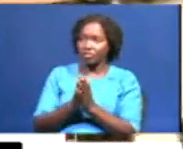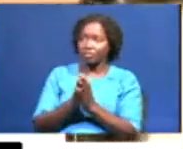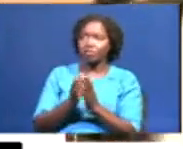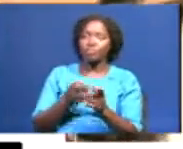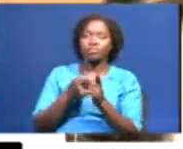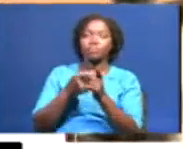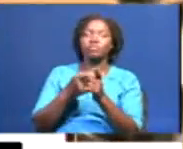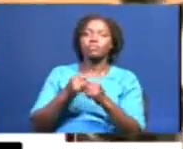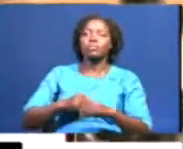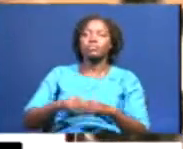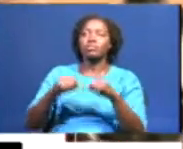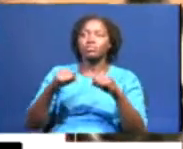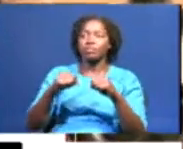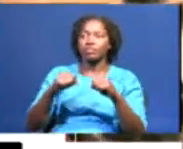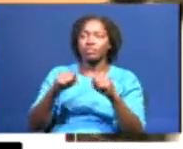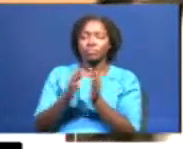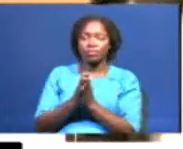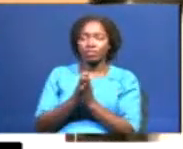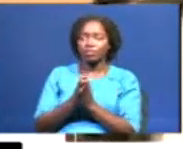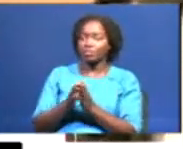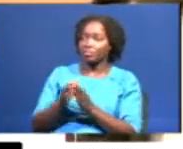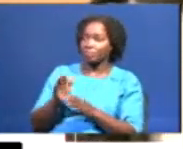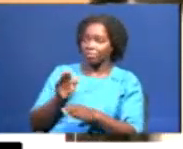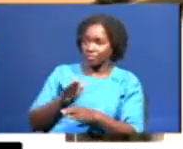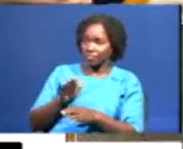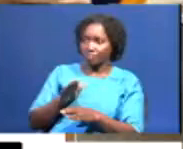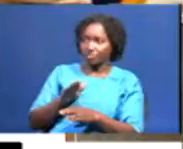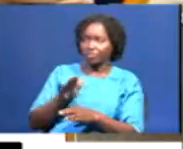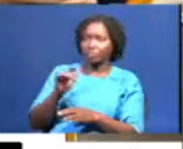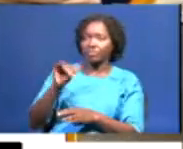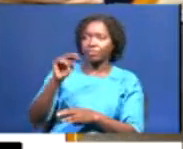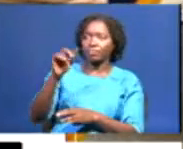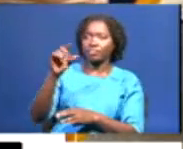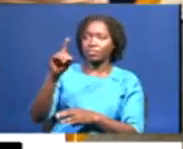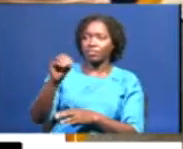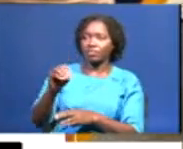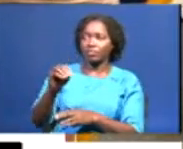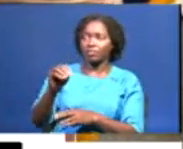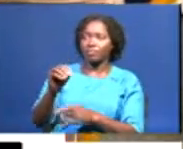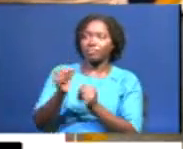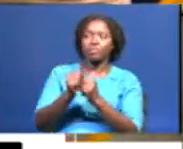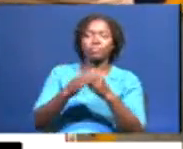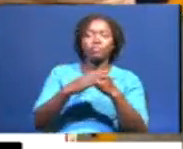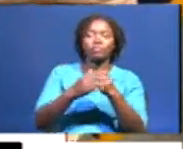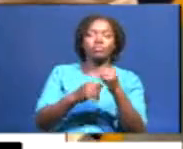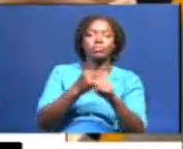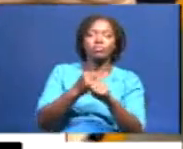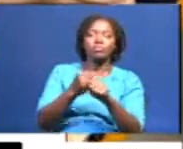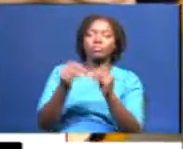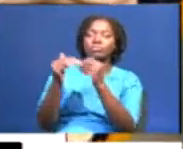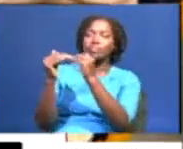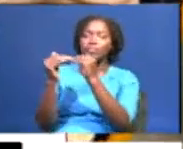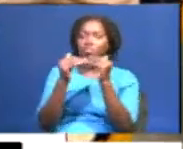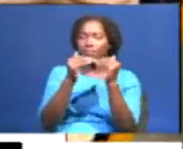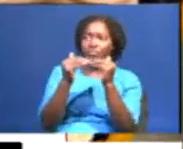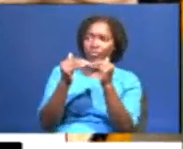candidate master. Kwenye upande wa kinadada, Masi Ingado mwenye umri wa miaka 19 alitoka sare na Gloria Jumba aliyeshiriki kwenye